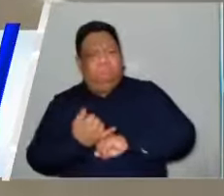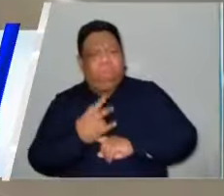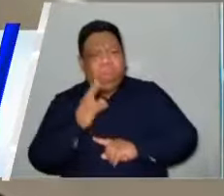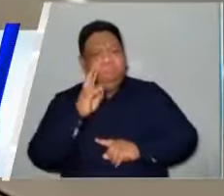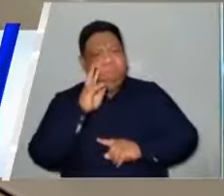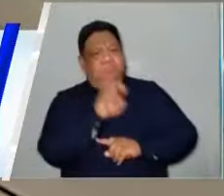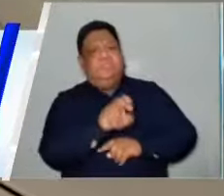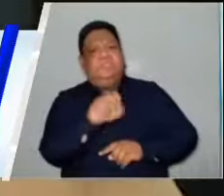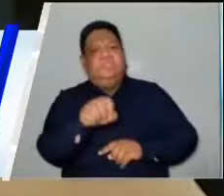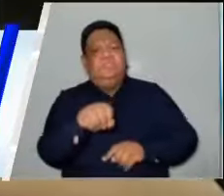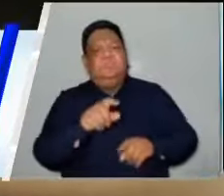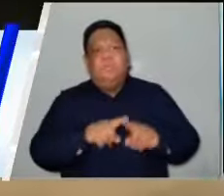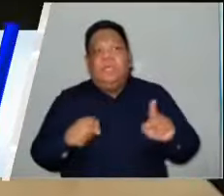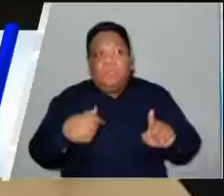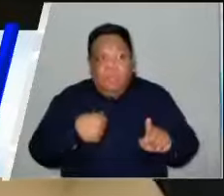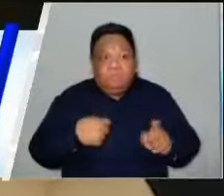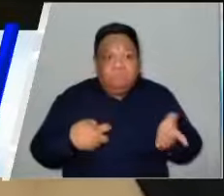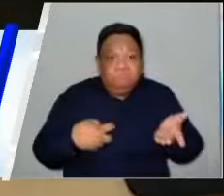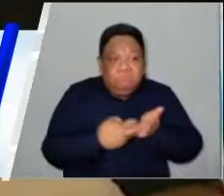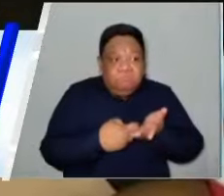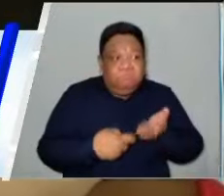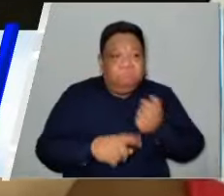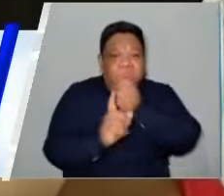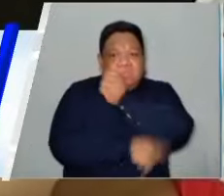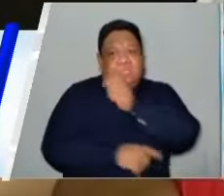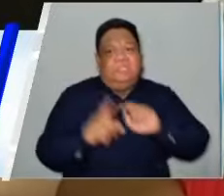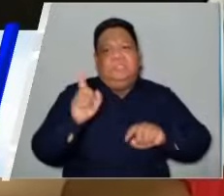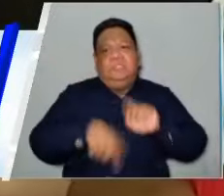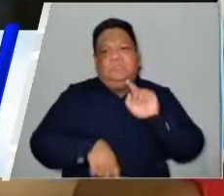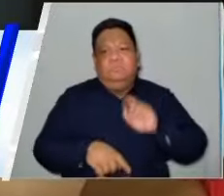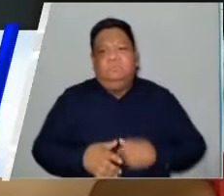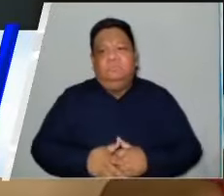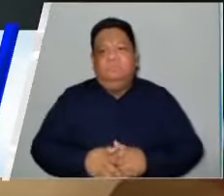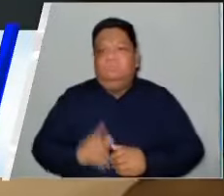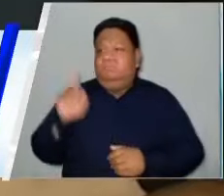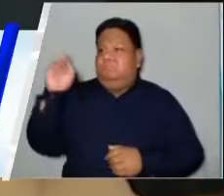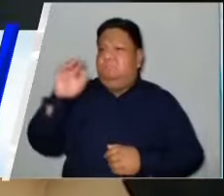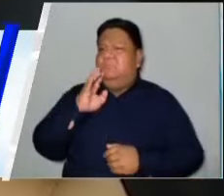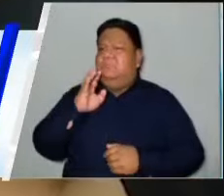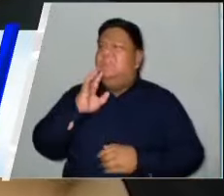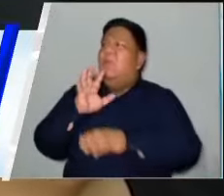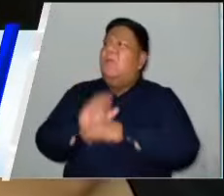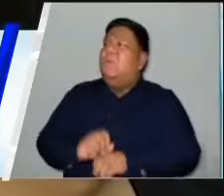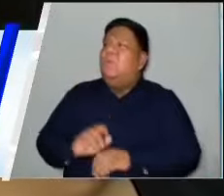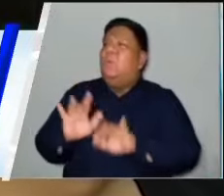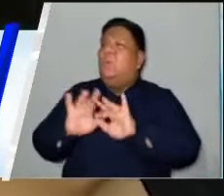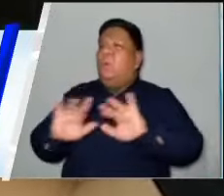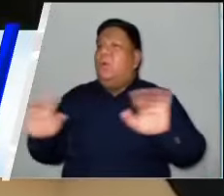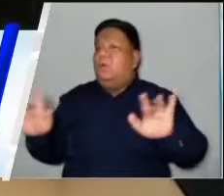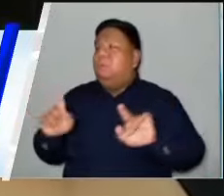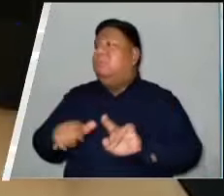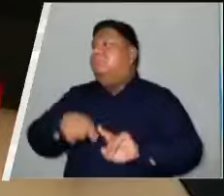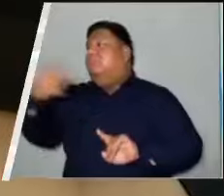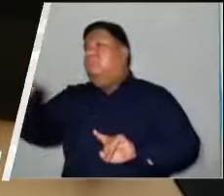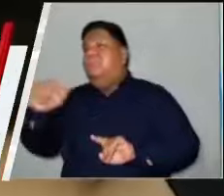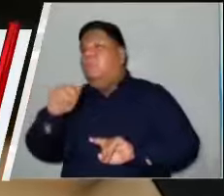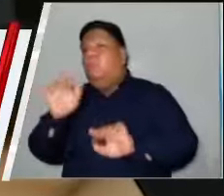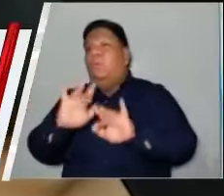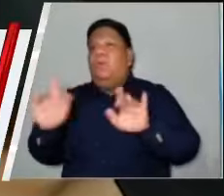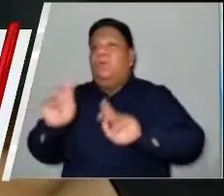traffic violation. Kadalasan sir, minsan pag wala nang ano doon sa may kabila, walang tao, doon sila